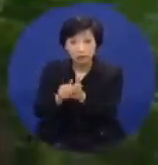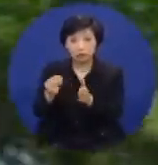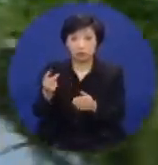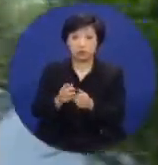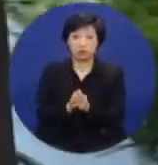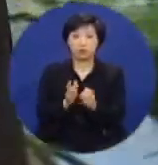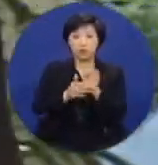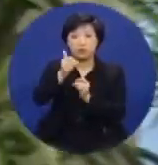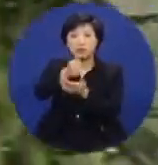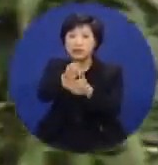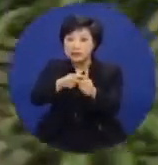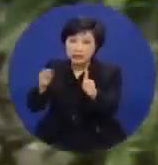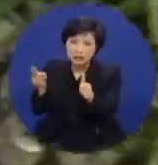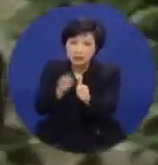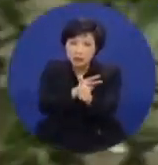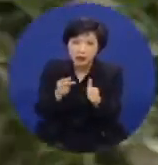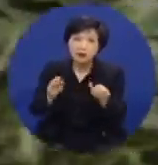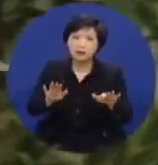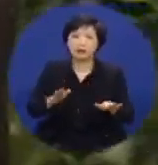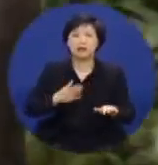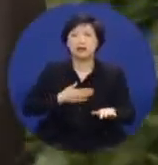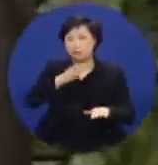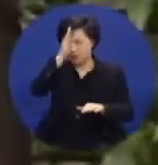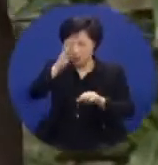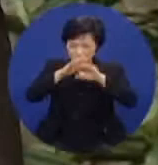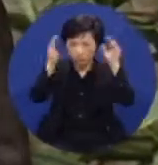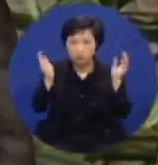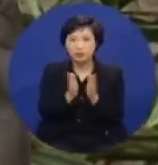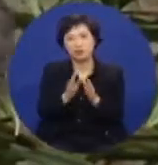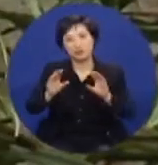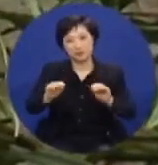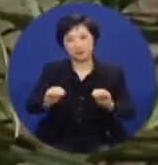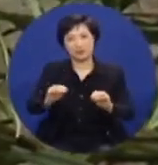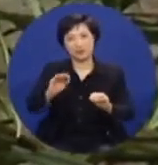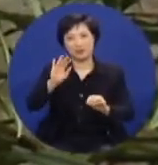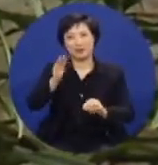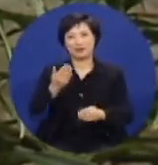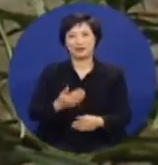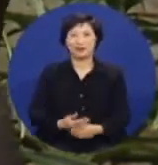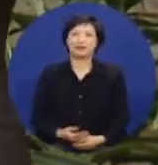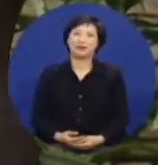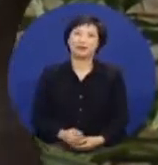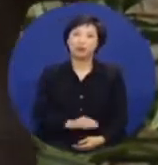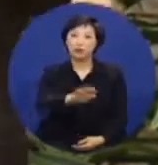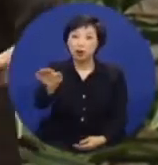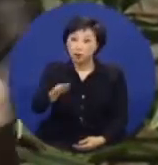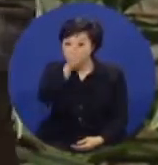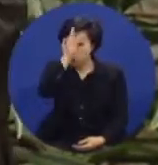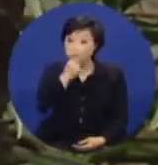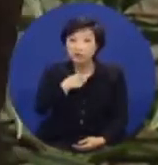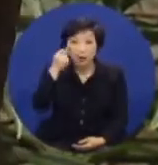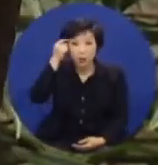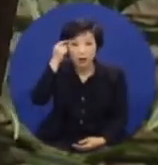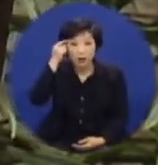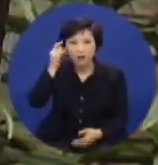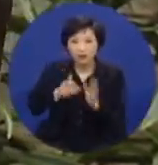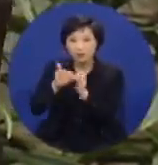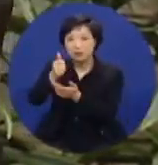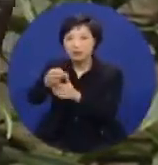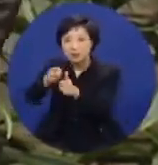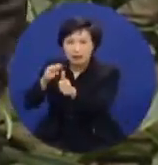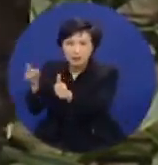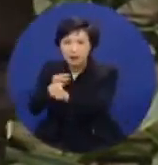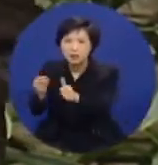쳤지 게 맞 점으로 나음을 입었도다 악 우리 가벼움 등도 또 예수가 채찍에